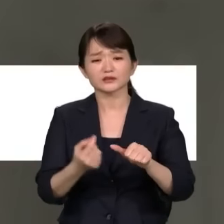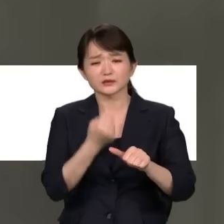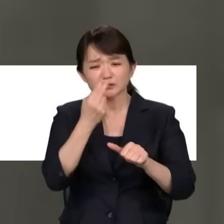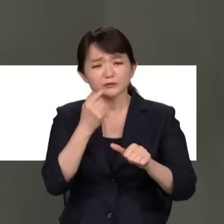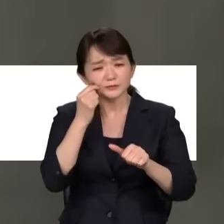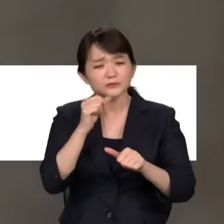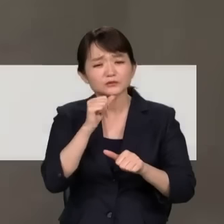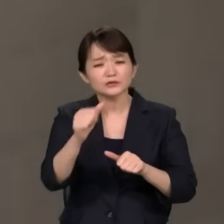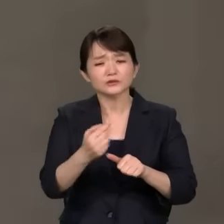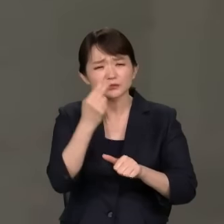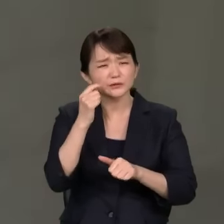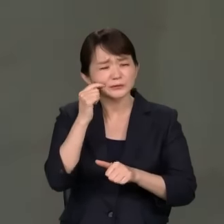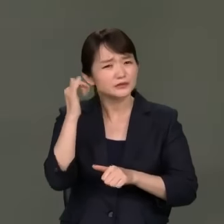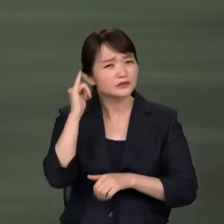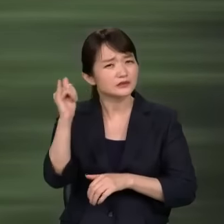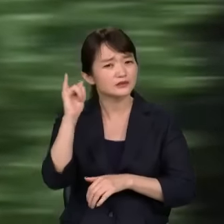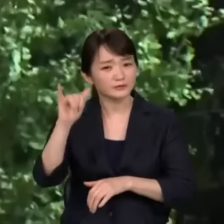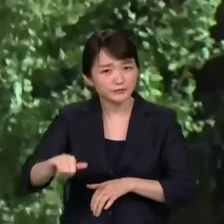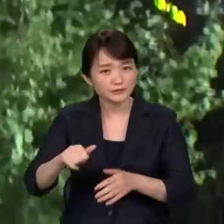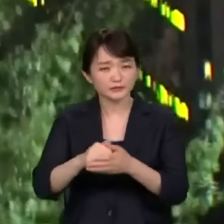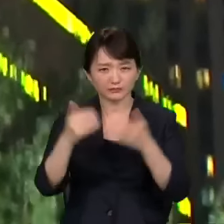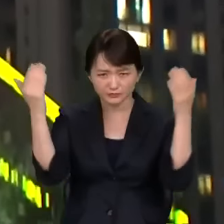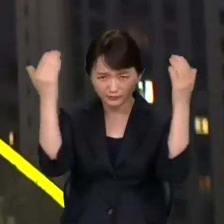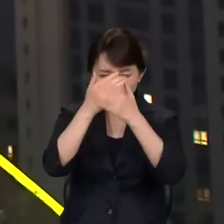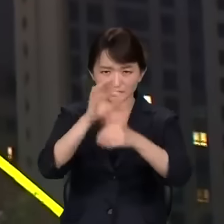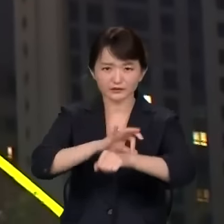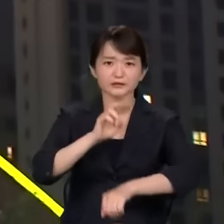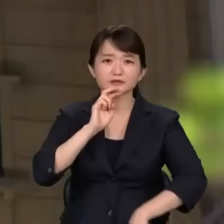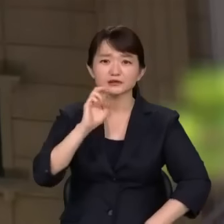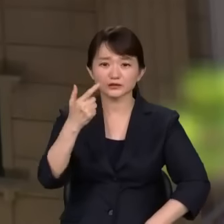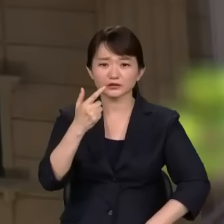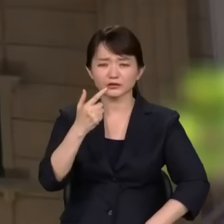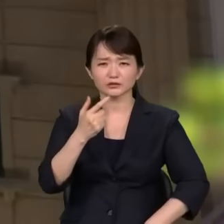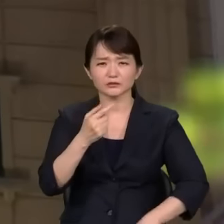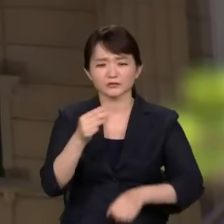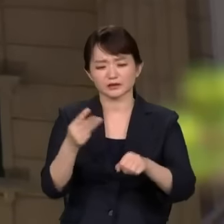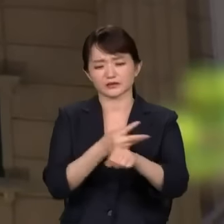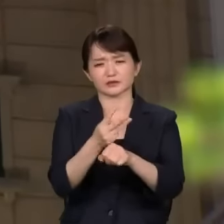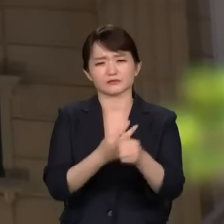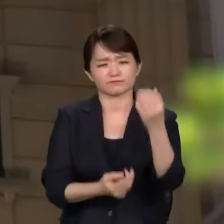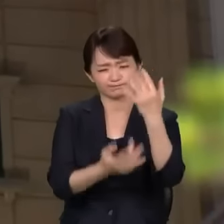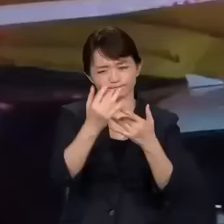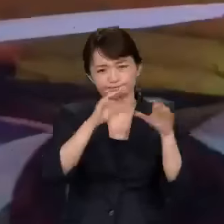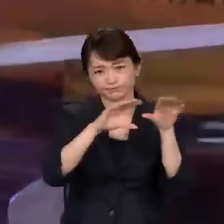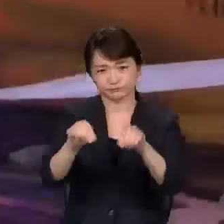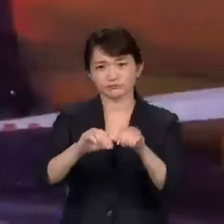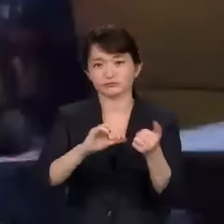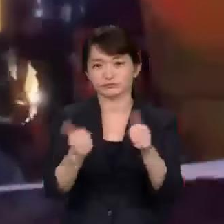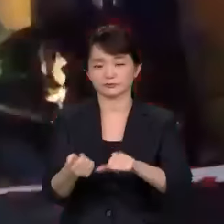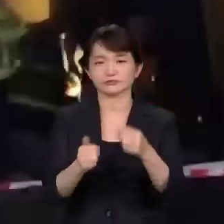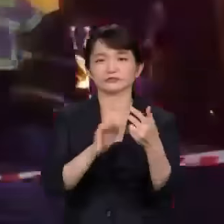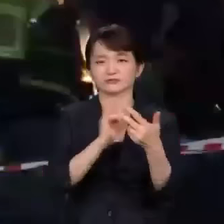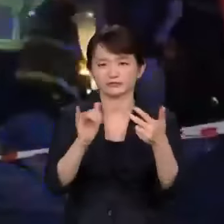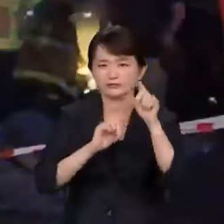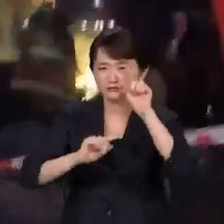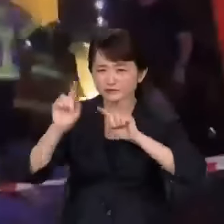같아. 끊어. 밤 10시 26분, 3시간 가까이 만에 불은 완전히 꺼졌습니다. 사망 7명, 다친